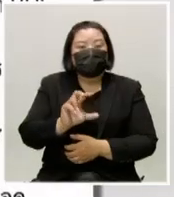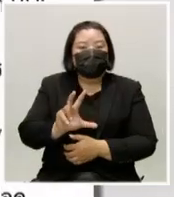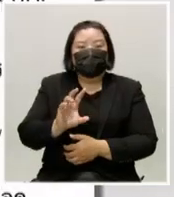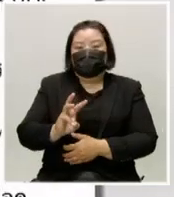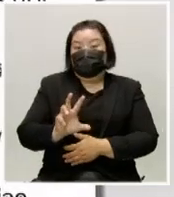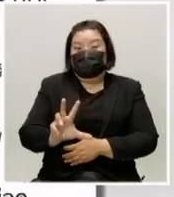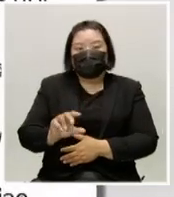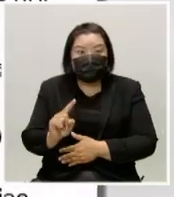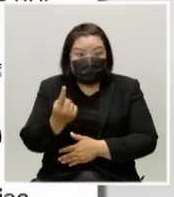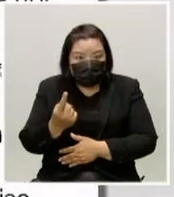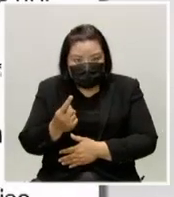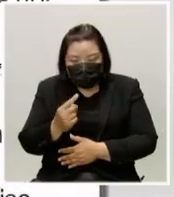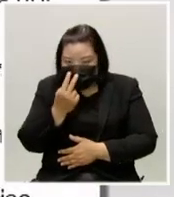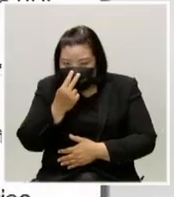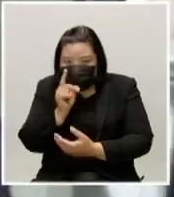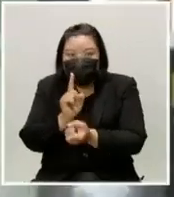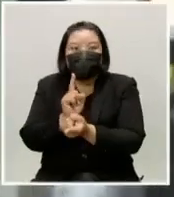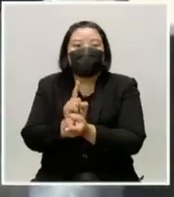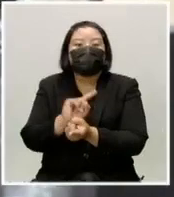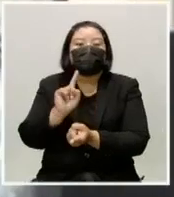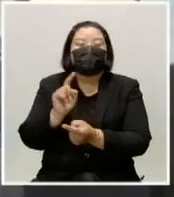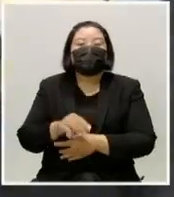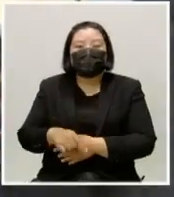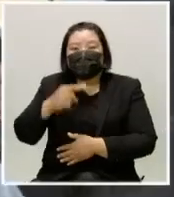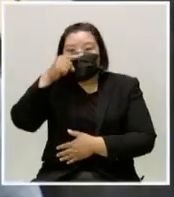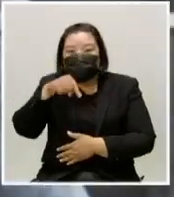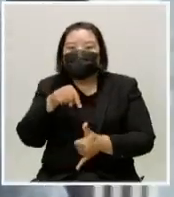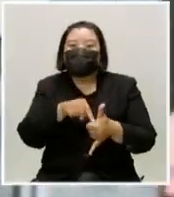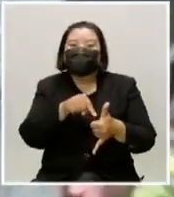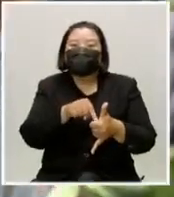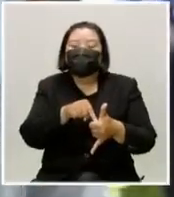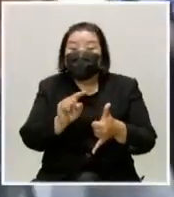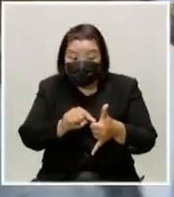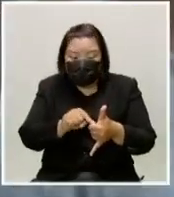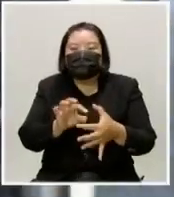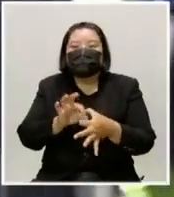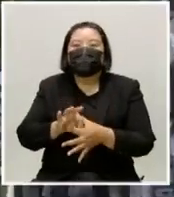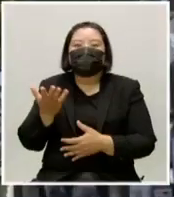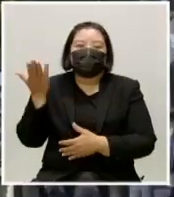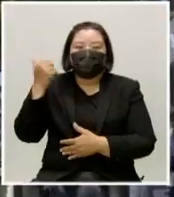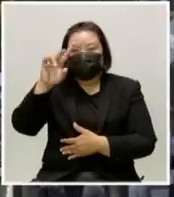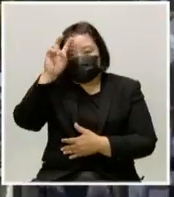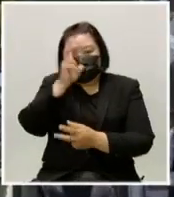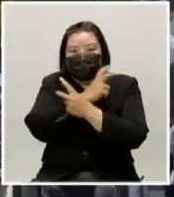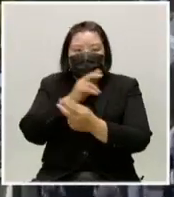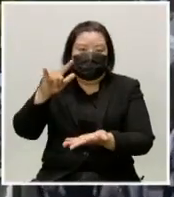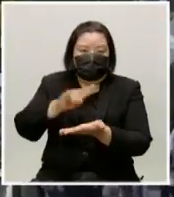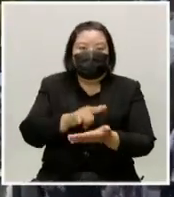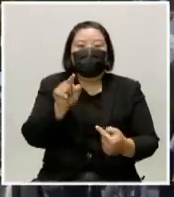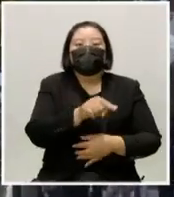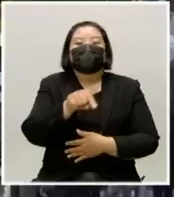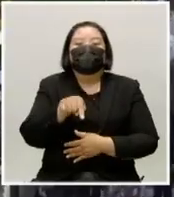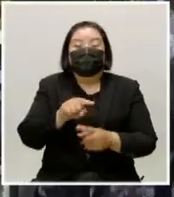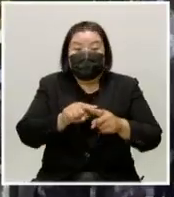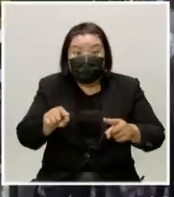บครั้งแรกในประเทศไทยจากผู้เดินทางมาจากอียิปต์แต่ในขณะนี้ไม่มีหลักฐานที่บ่งชี้ว่าสายพันธุ์นี้ท